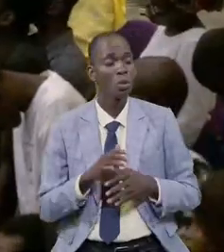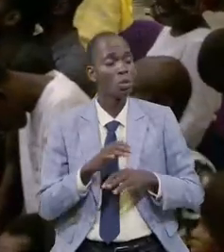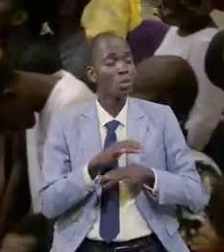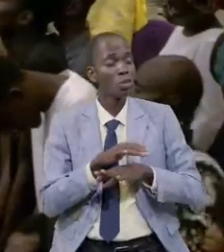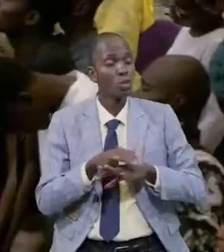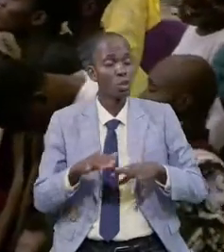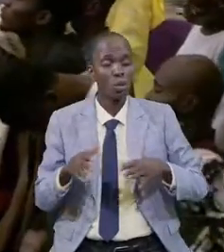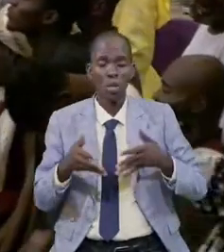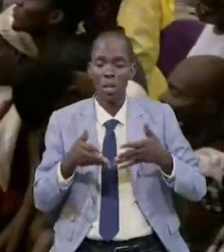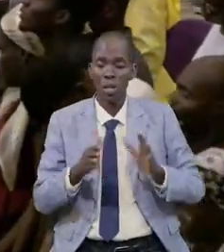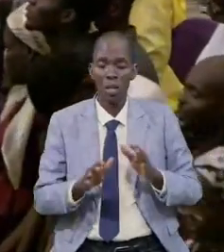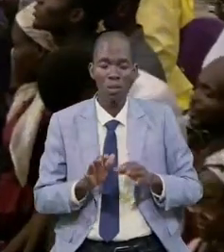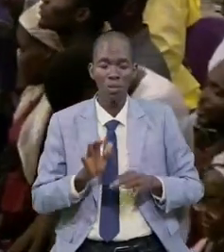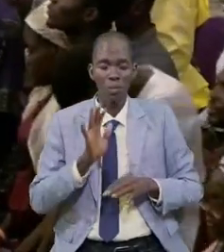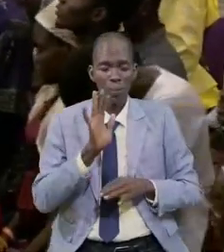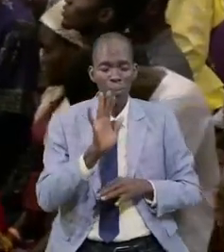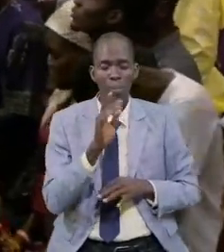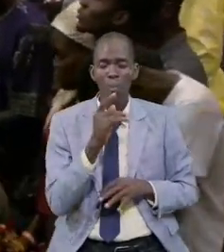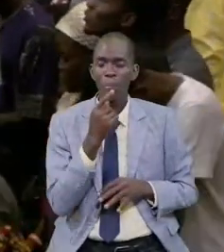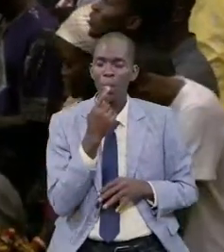Ne permettez pas à votre langue